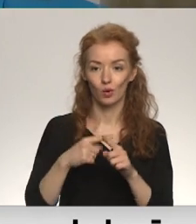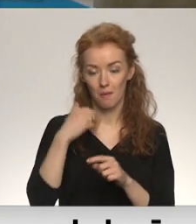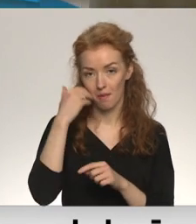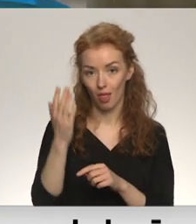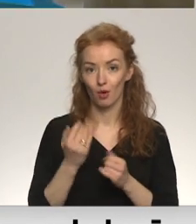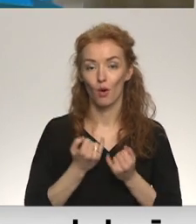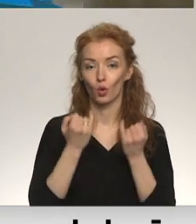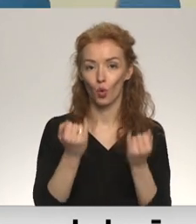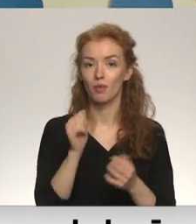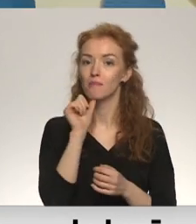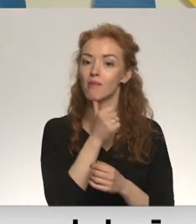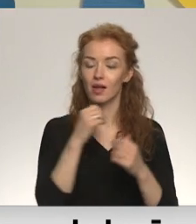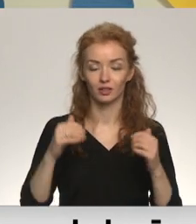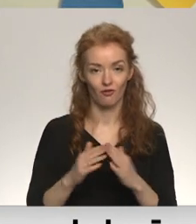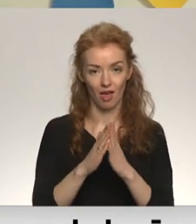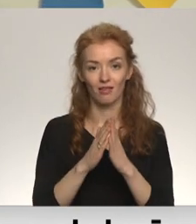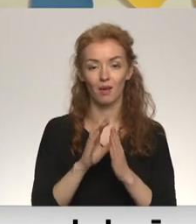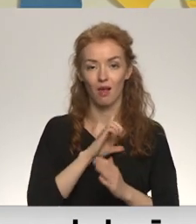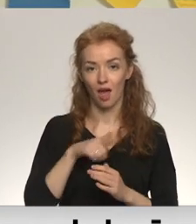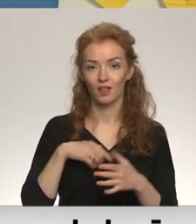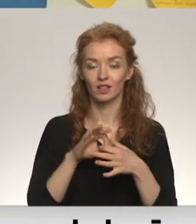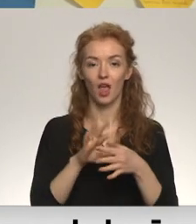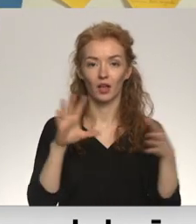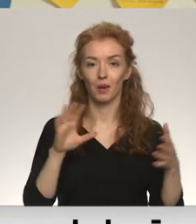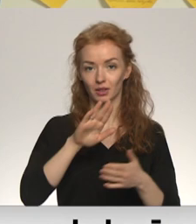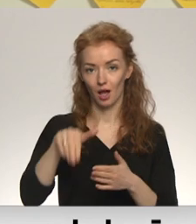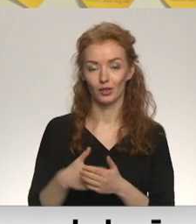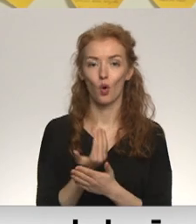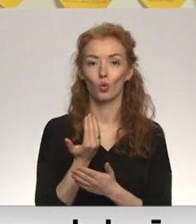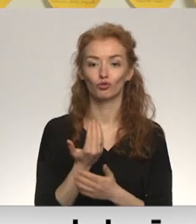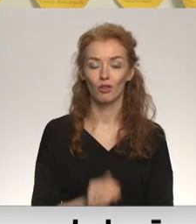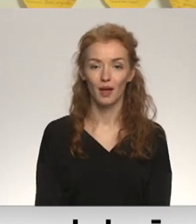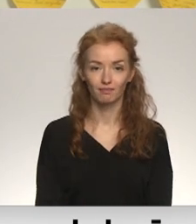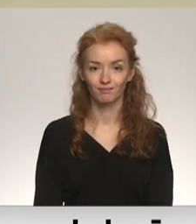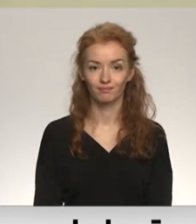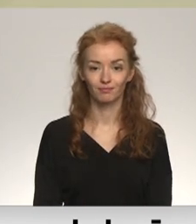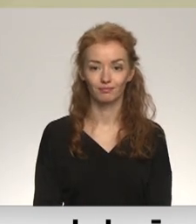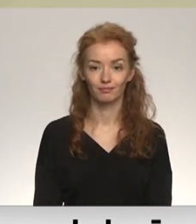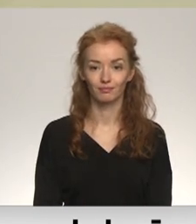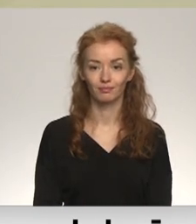par godu maija svētkiem Latvijas neatkarības atjaunošanai. Dīnija Ļanova, Māris Justs, Vidzemes televīzija.